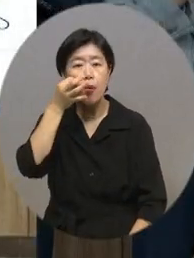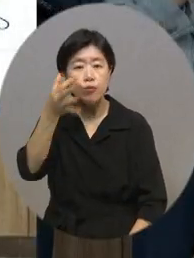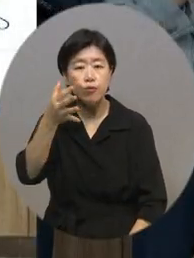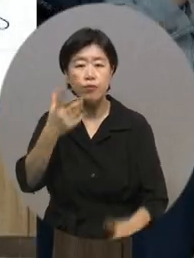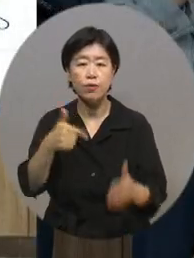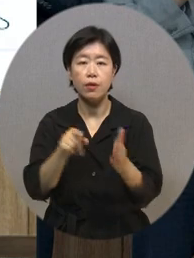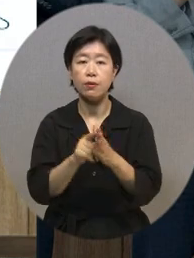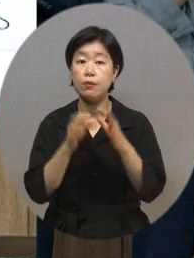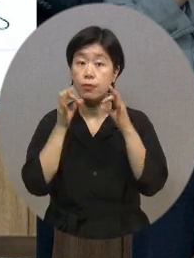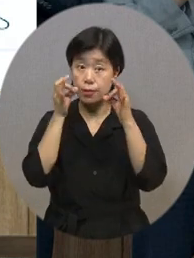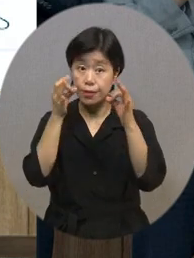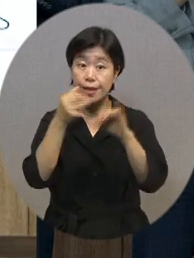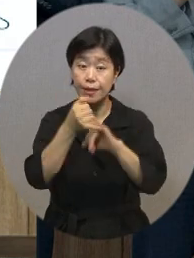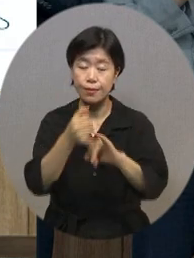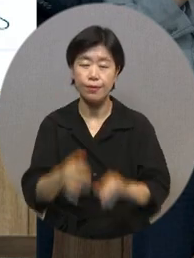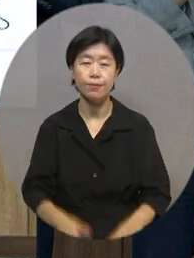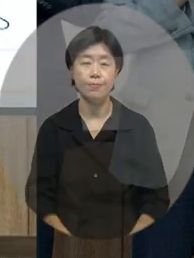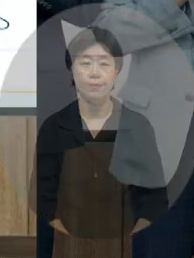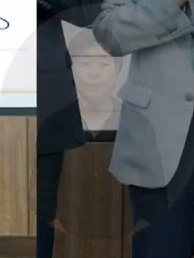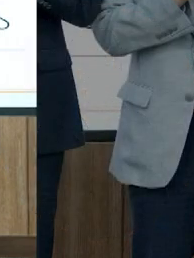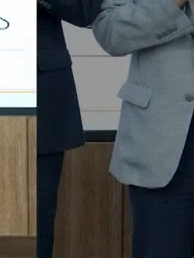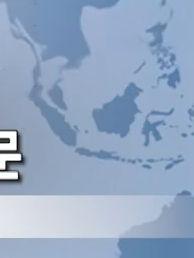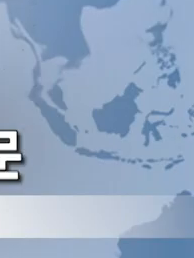복지TV 뉴스 이영춘입니다.